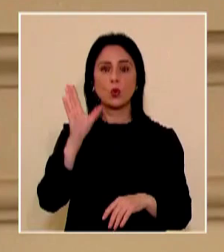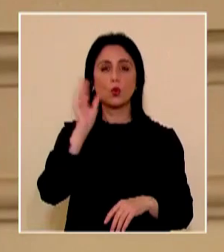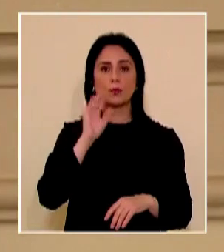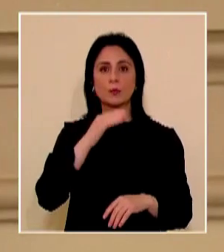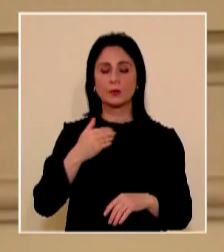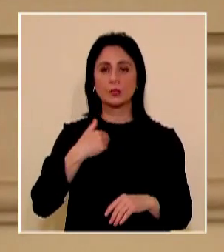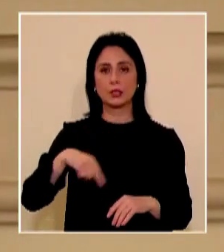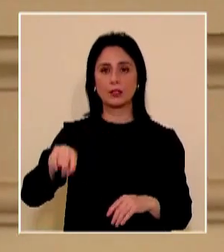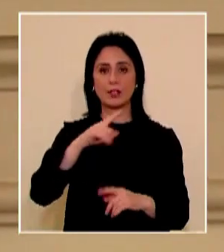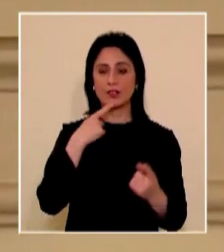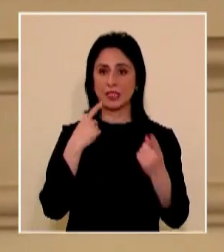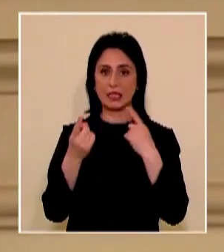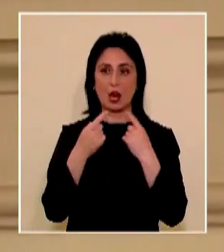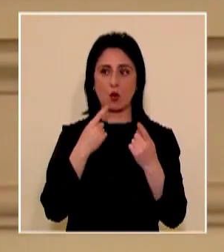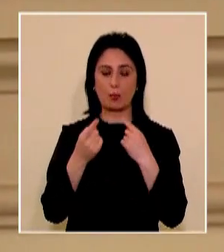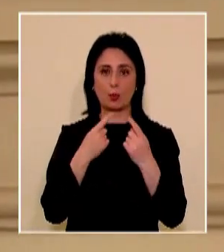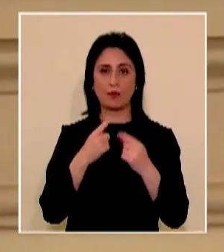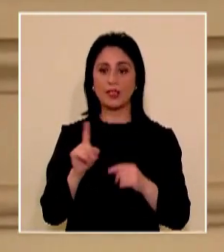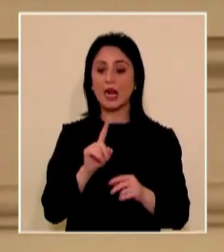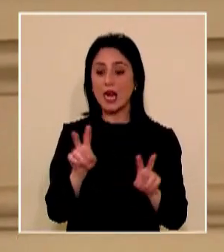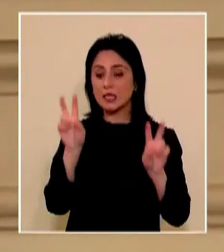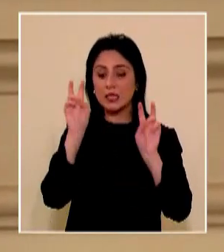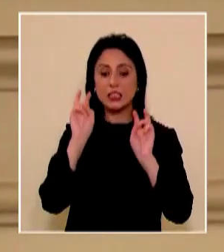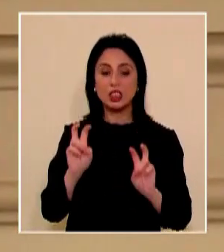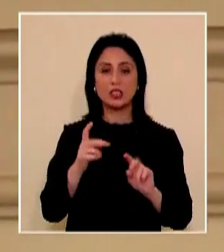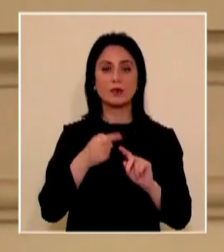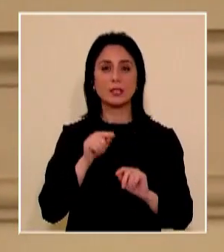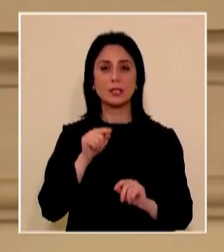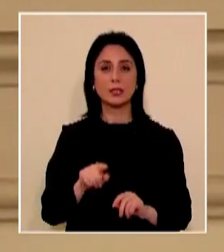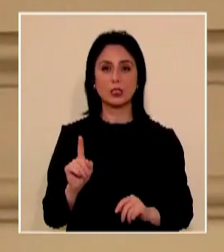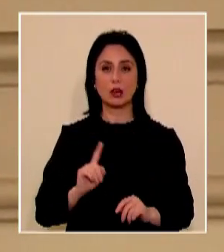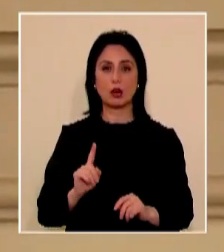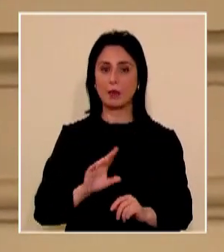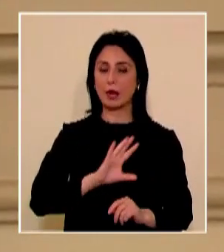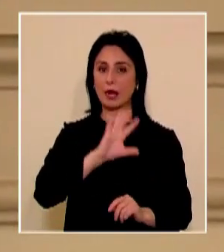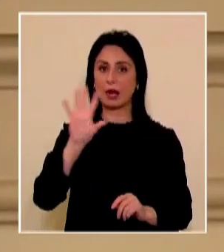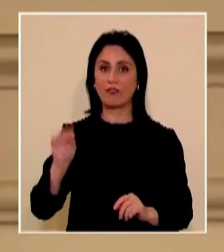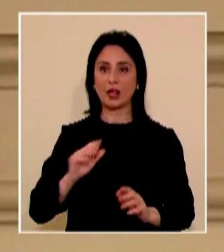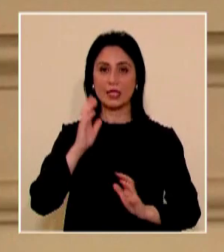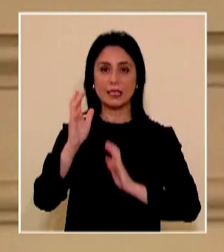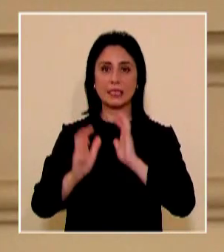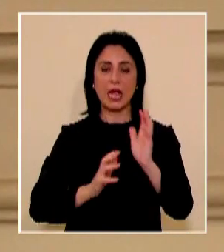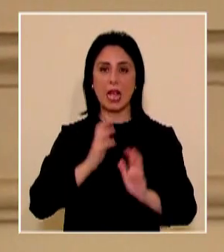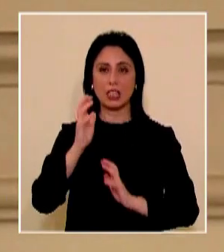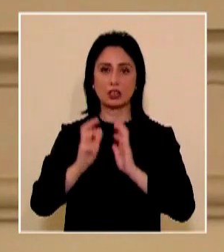że należy dołożyć wszelkich starań w przestrzeni międzynarodowej, aby wymusić